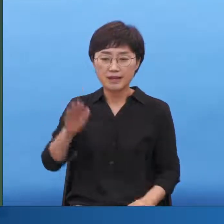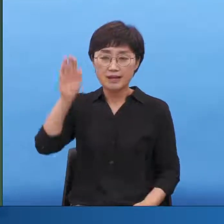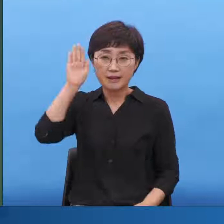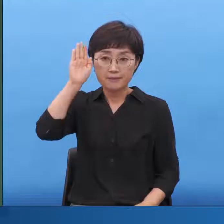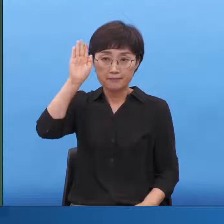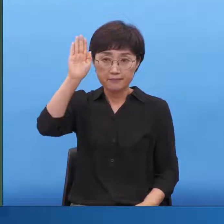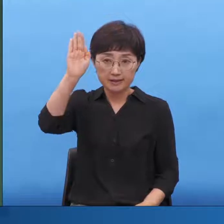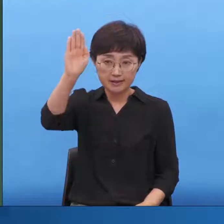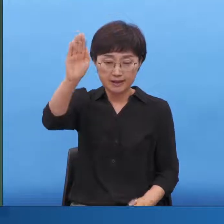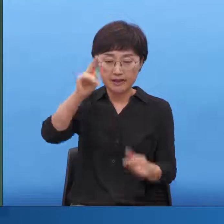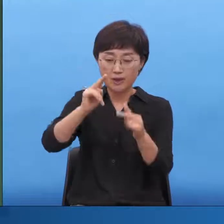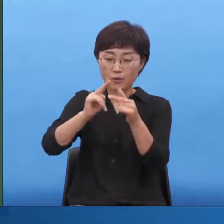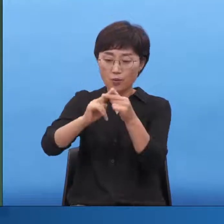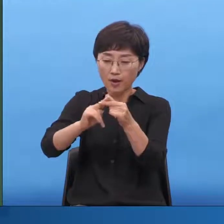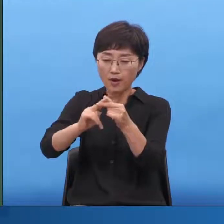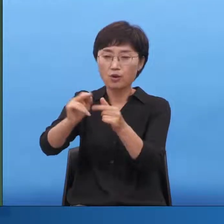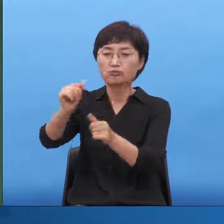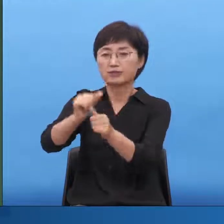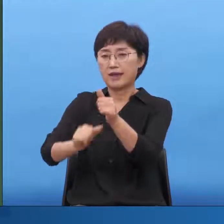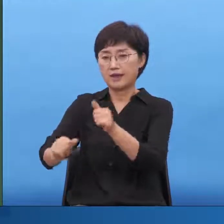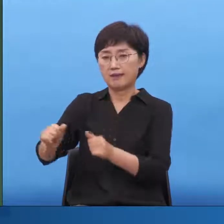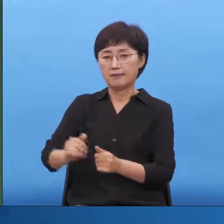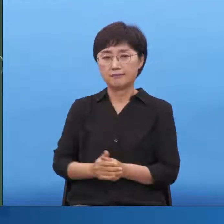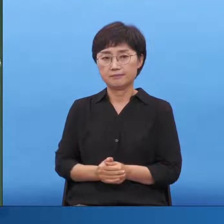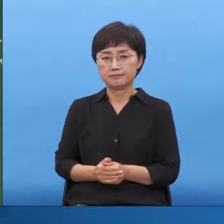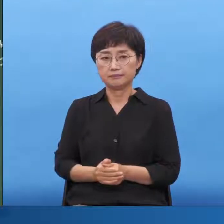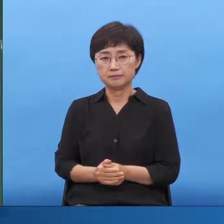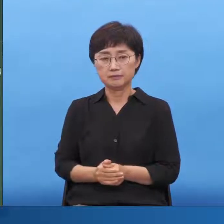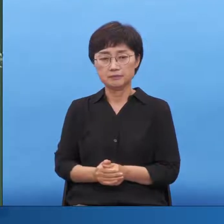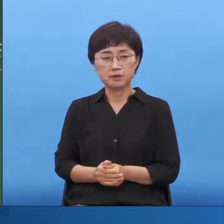미래와 후대입니다. 지금 무슨 표적을 구합니까?